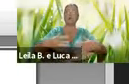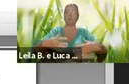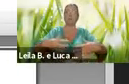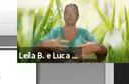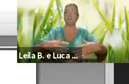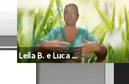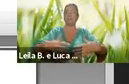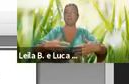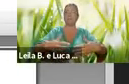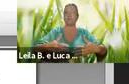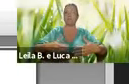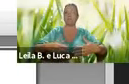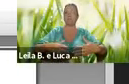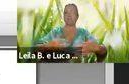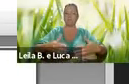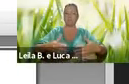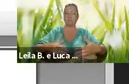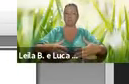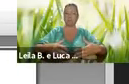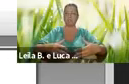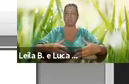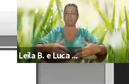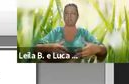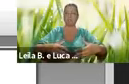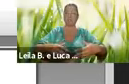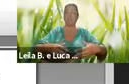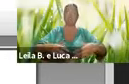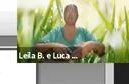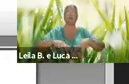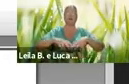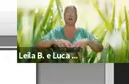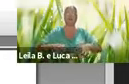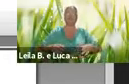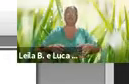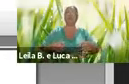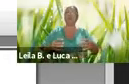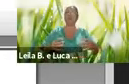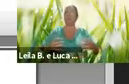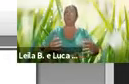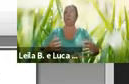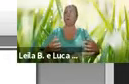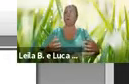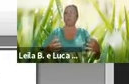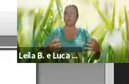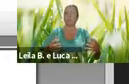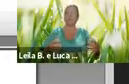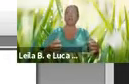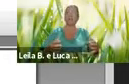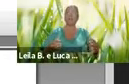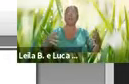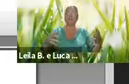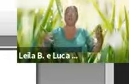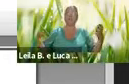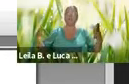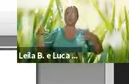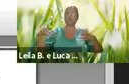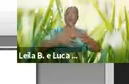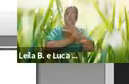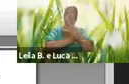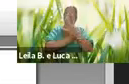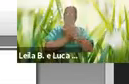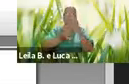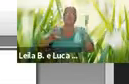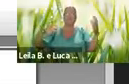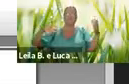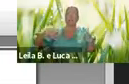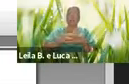dire i corpi dei personaggi, delle persone che stavano lì, sembravano che non erano più corpi, che erano